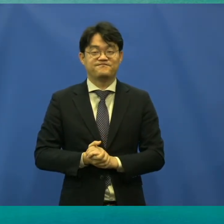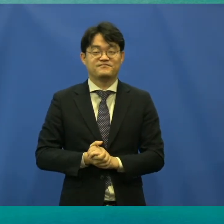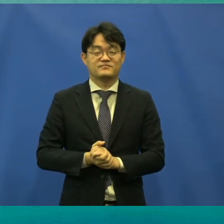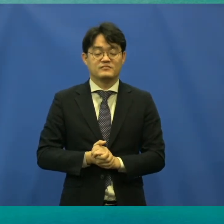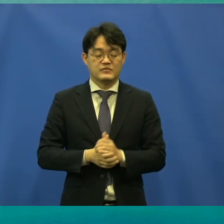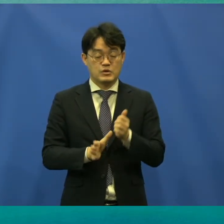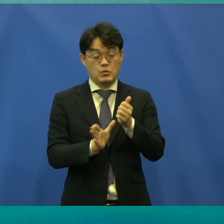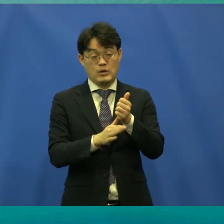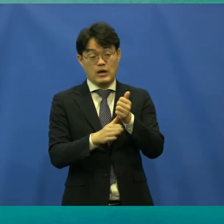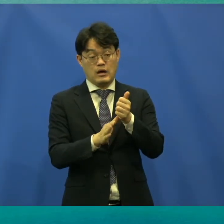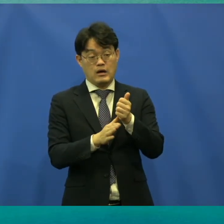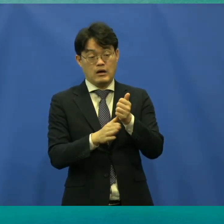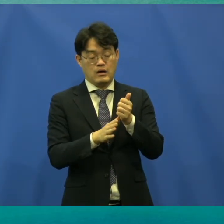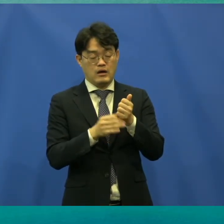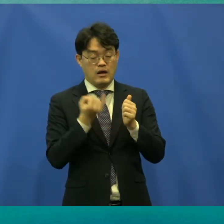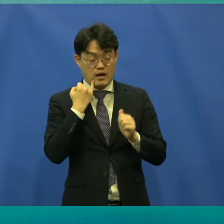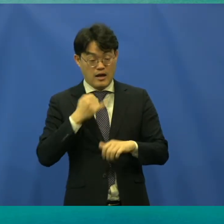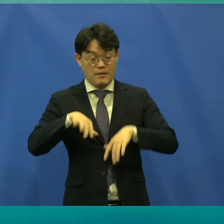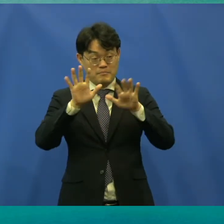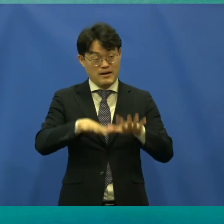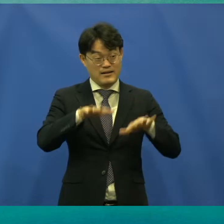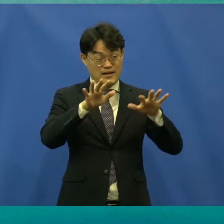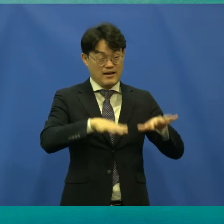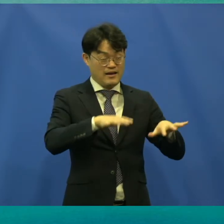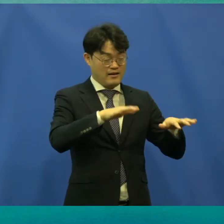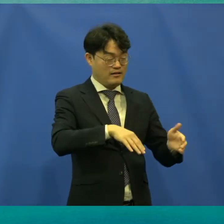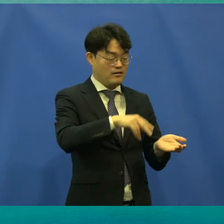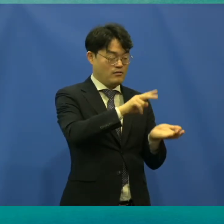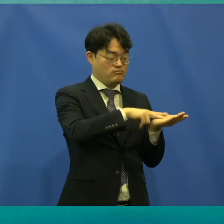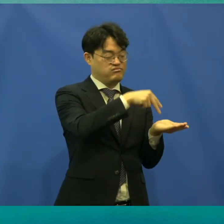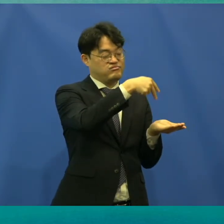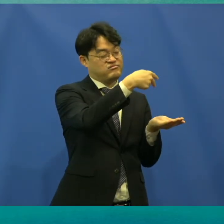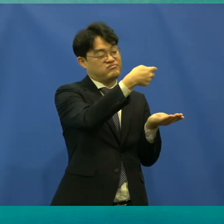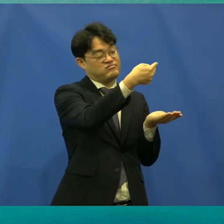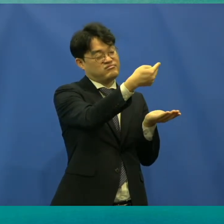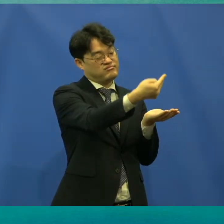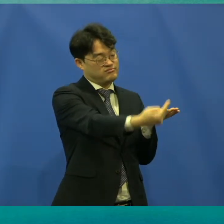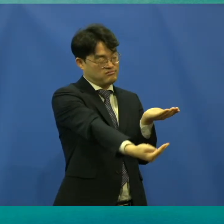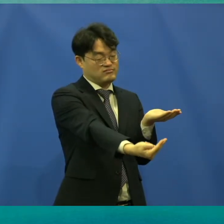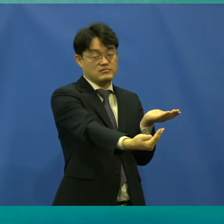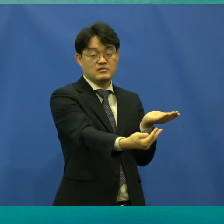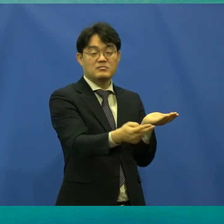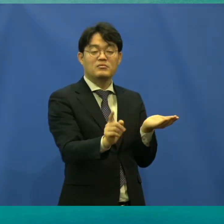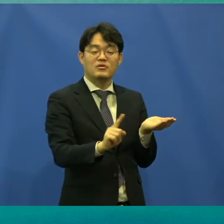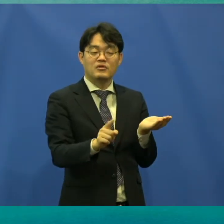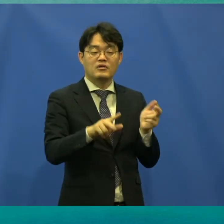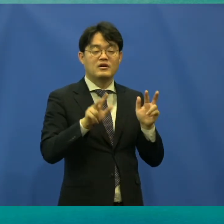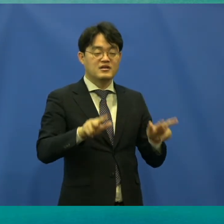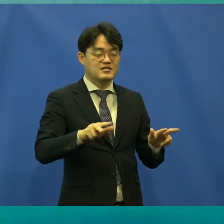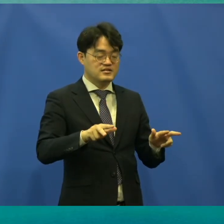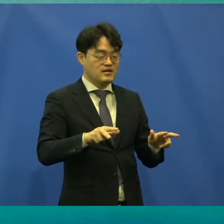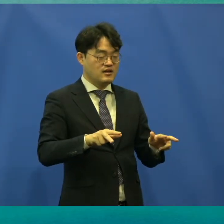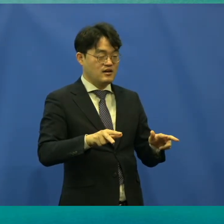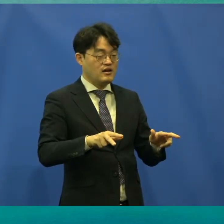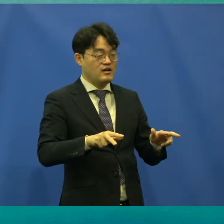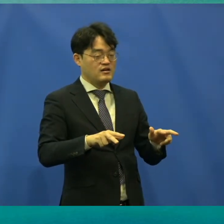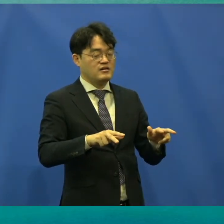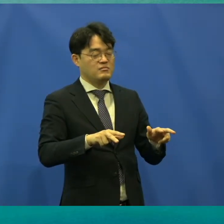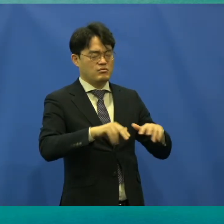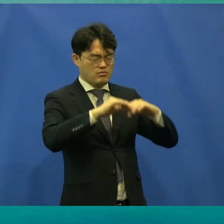요나가 바다에 던져졌다. 그 말은 이제 끝났다는 얘기죠. 끝났다. 상황 끝. 더 이상 되돌릴 수 없는.